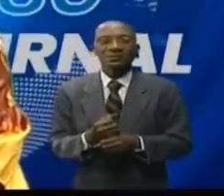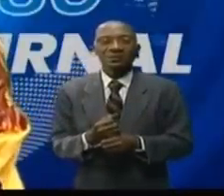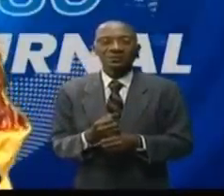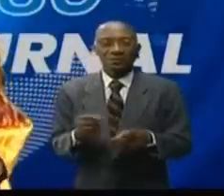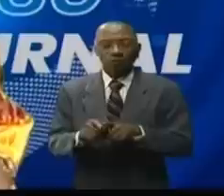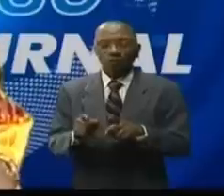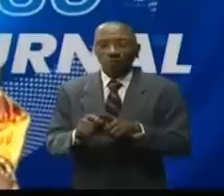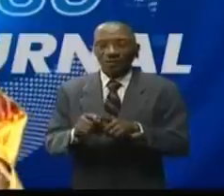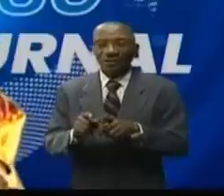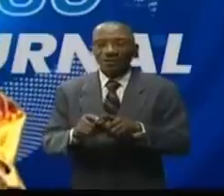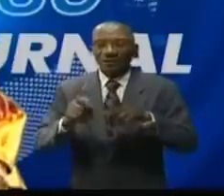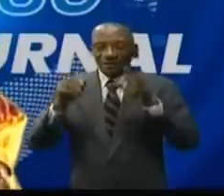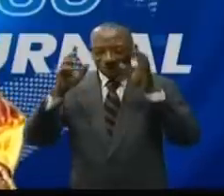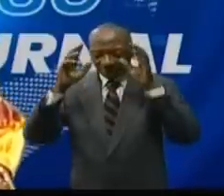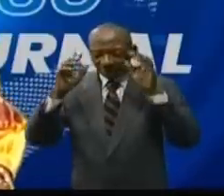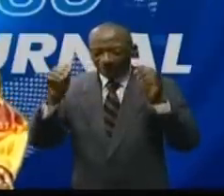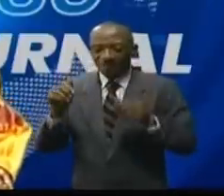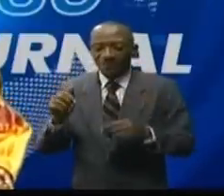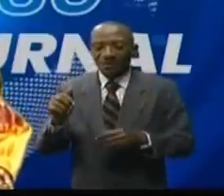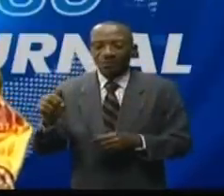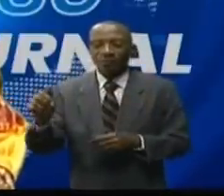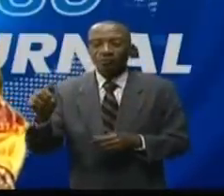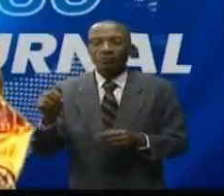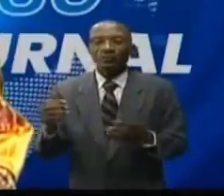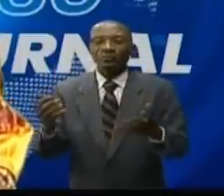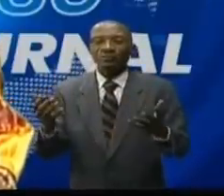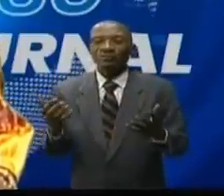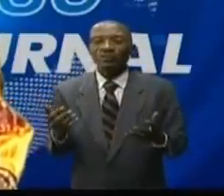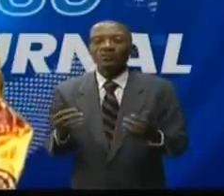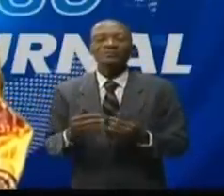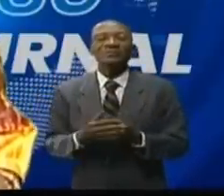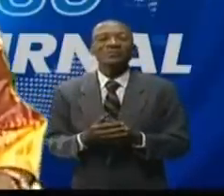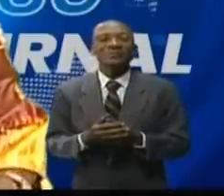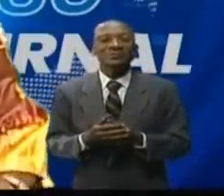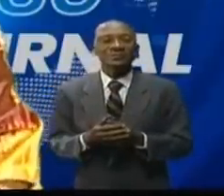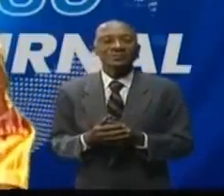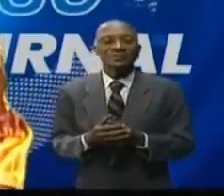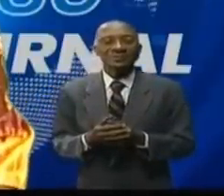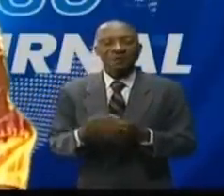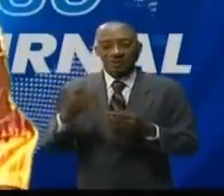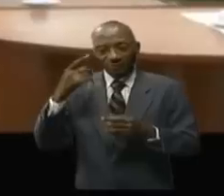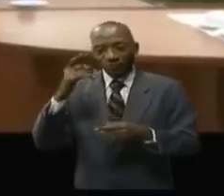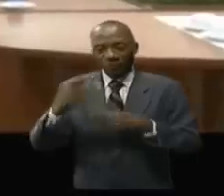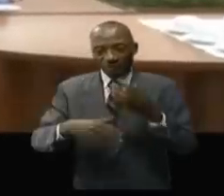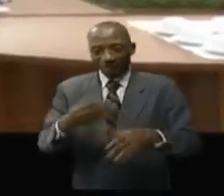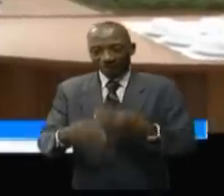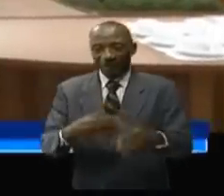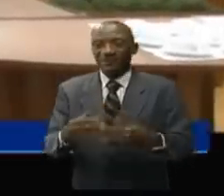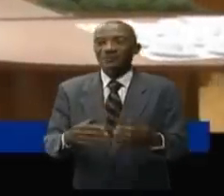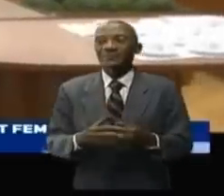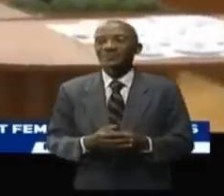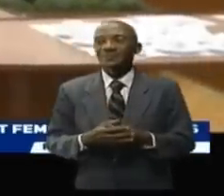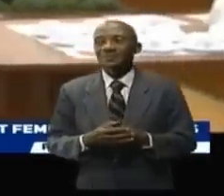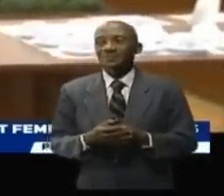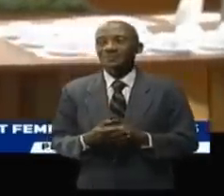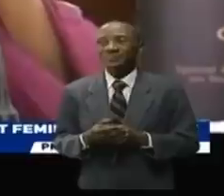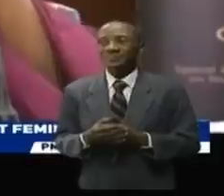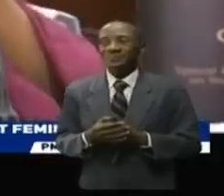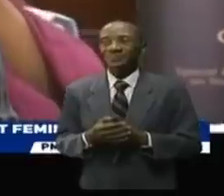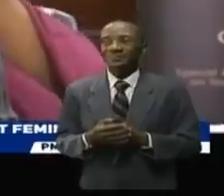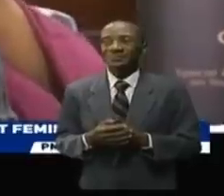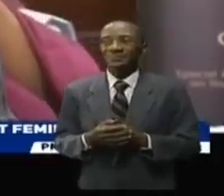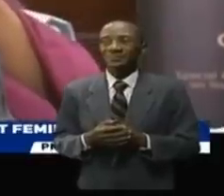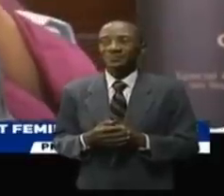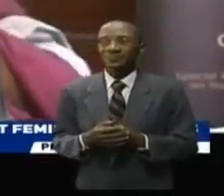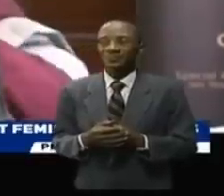et ce, en vue de mettre en avant l'autonomisation de la femme, nous rapporte Junior Yangumba. Yelou Moulop, la conseillère